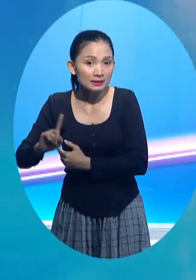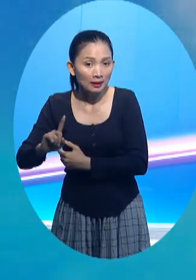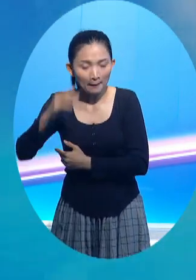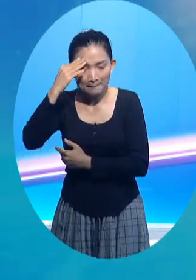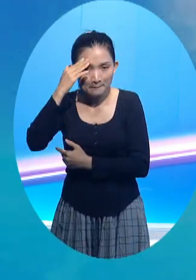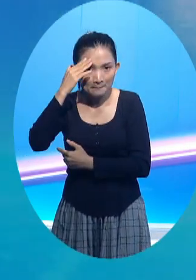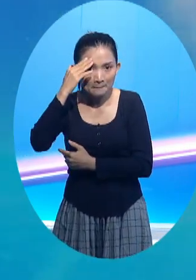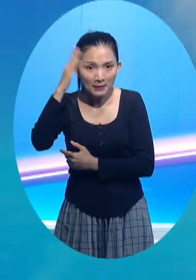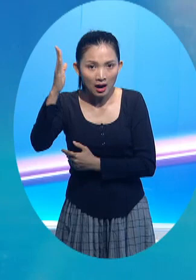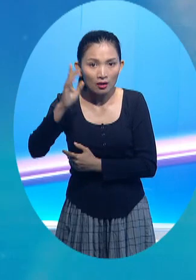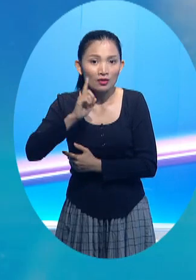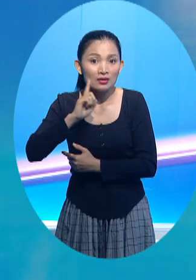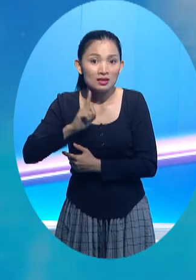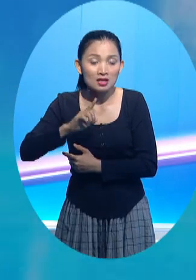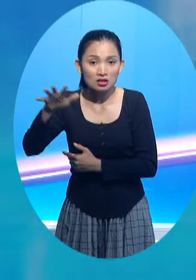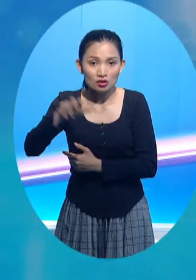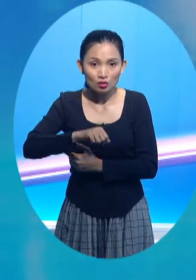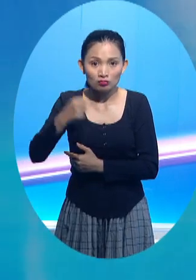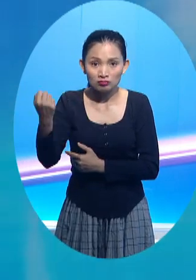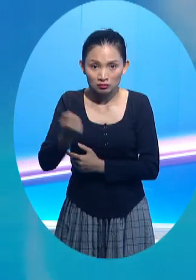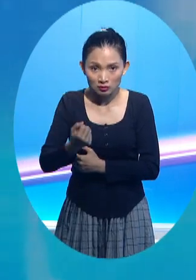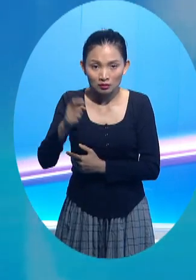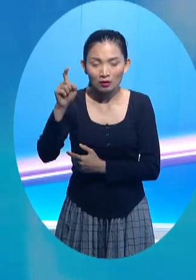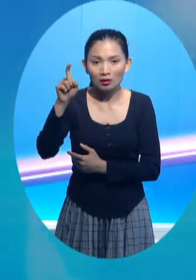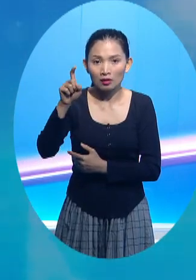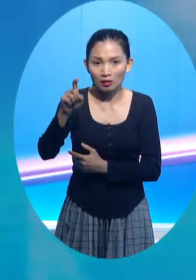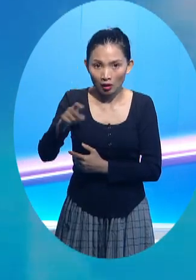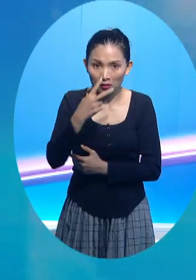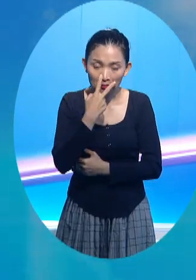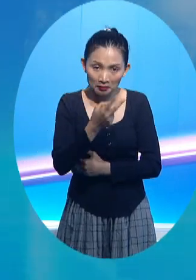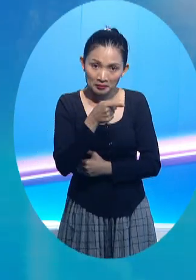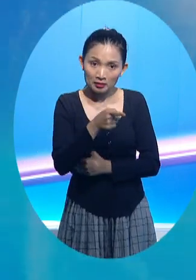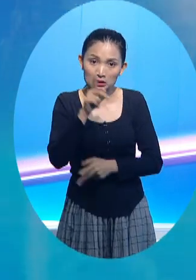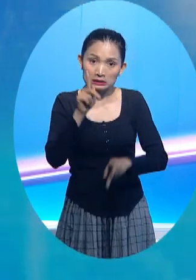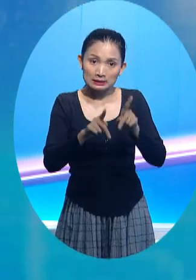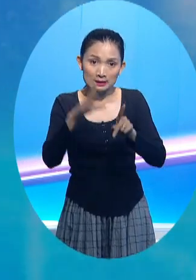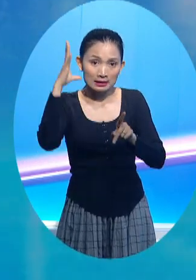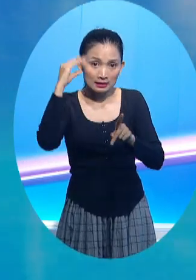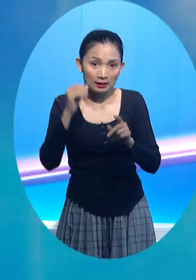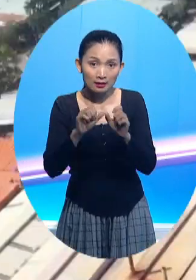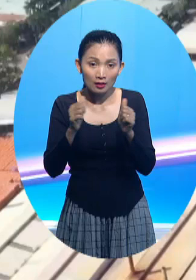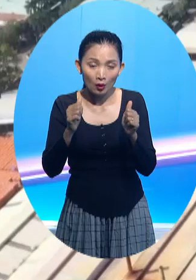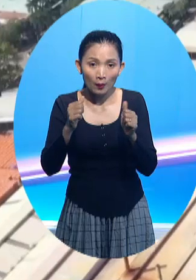điện, đánh dấu về mục tiêu quan trọng về phát triển kinh tế xanh, mô hình kinh tế tuần hoàn tại Bình Dương.